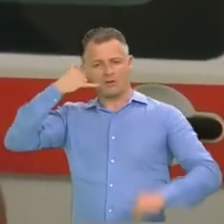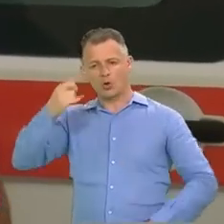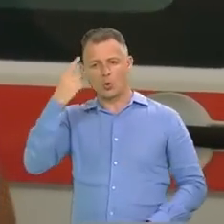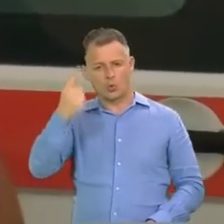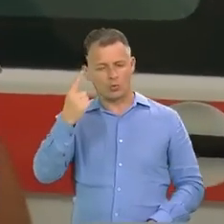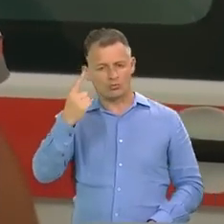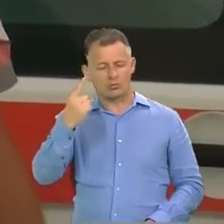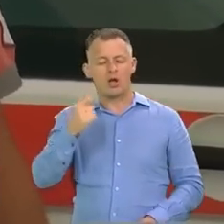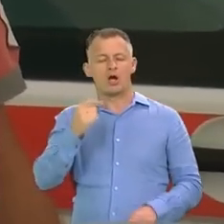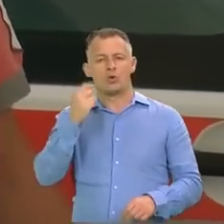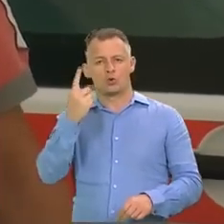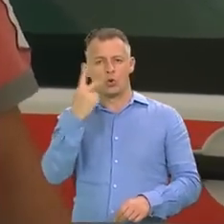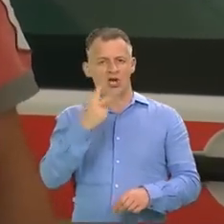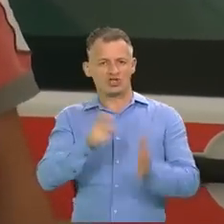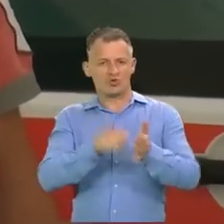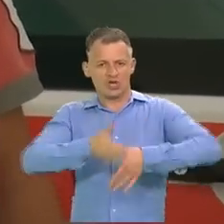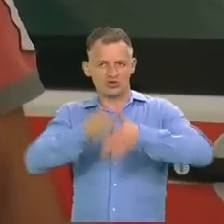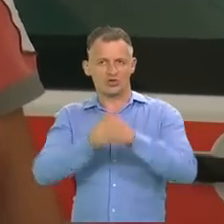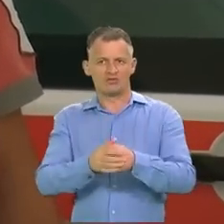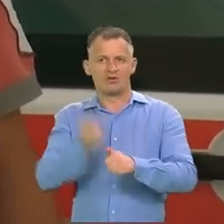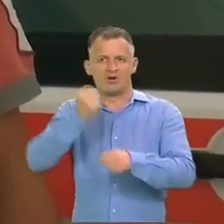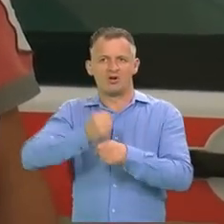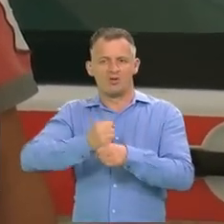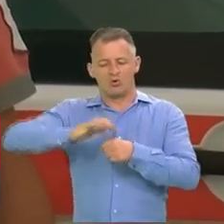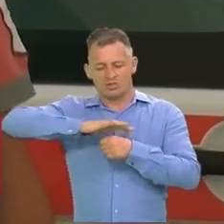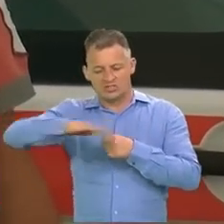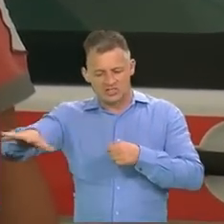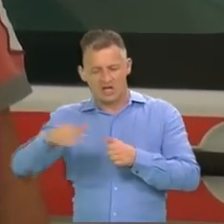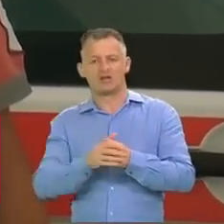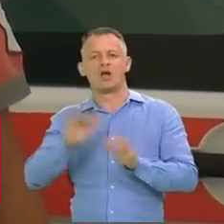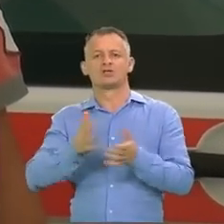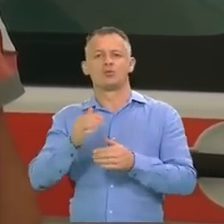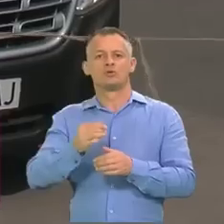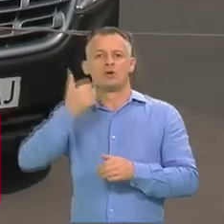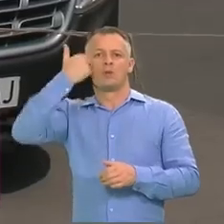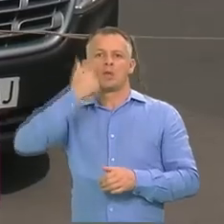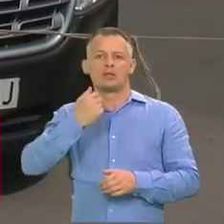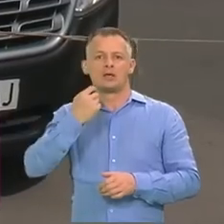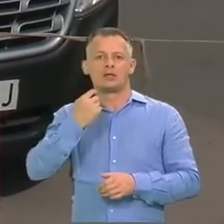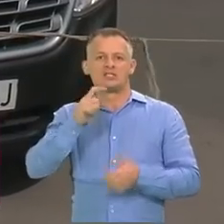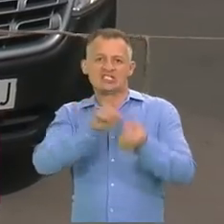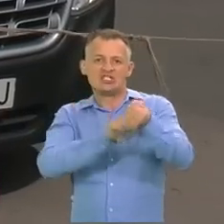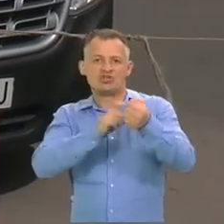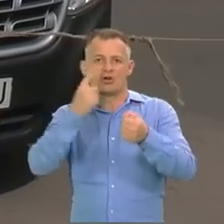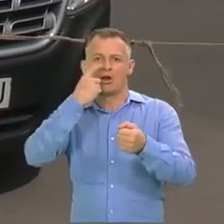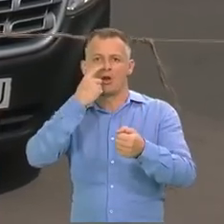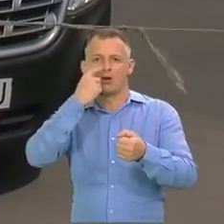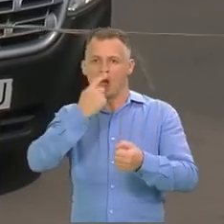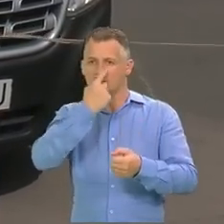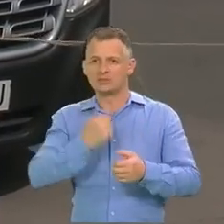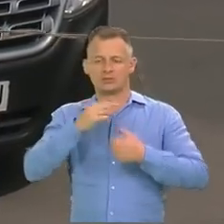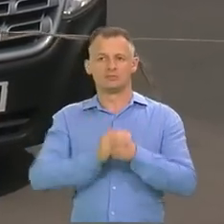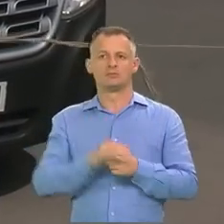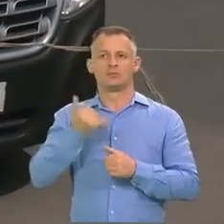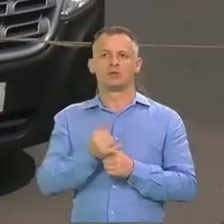soare, i s-a făcut rău. Și a apărut epistaxul anterior, sângerare nazală. Tensiune ușor crescută, recomandarea este